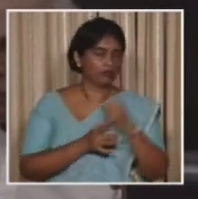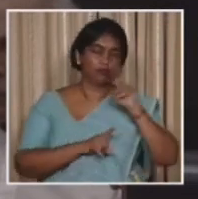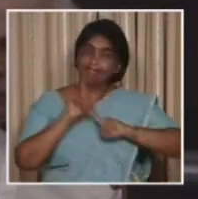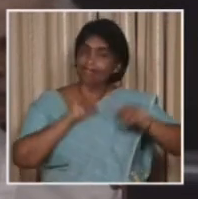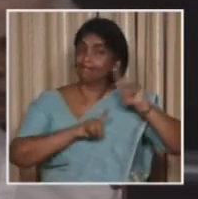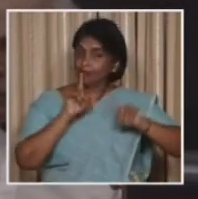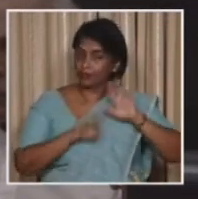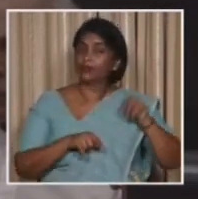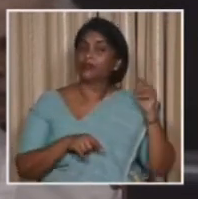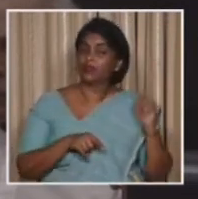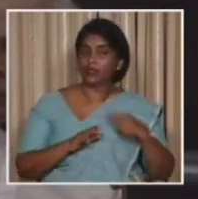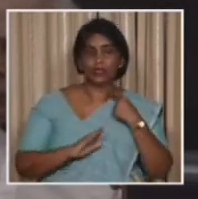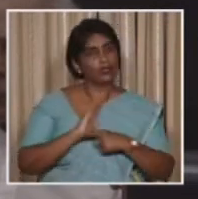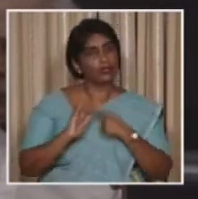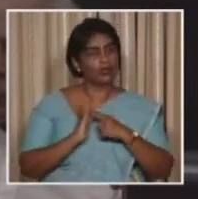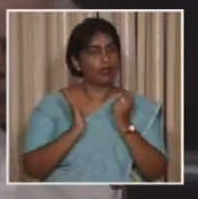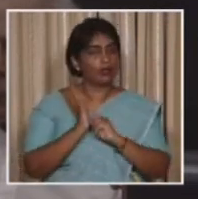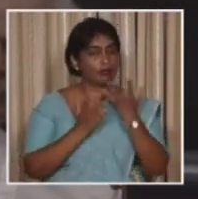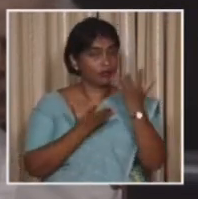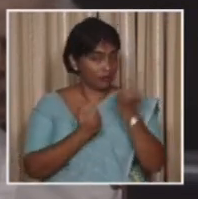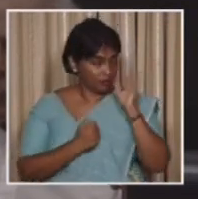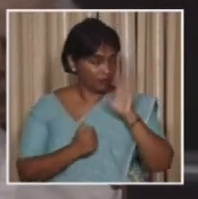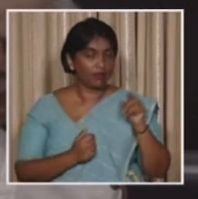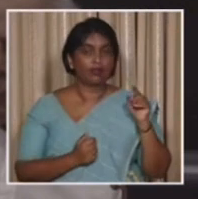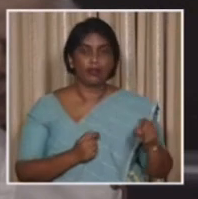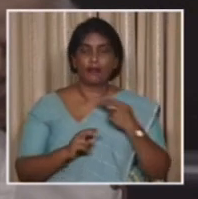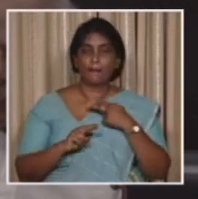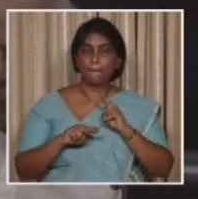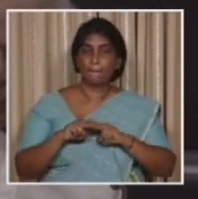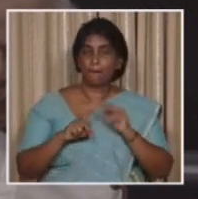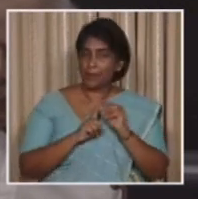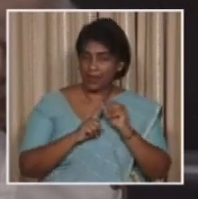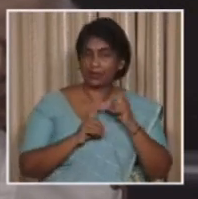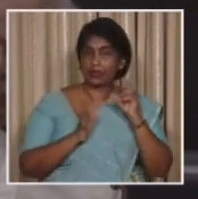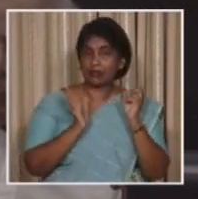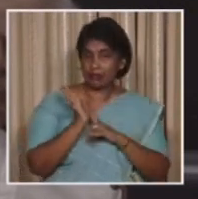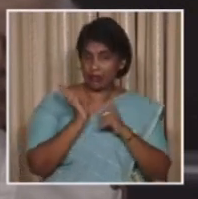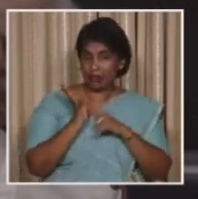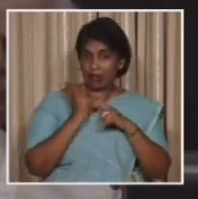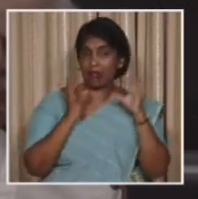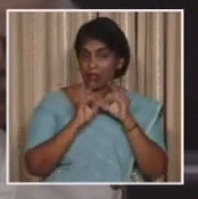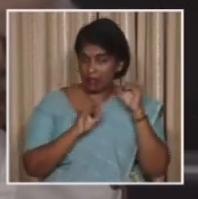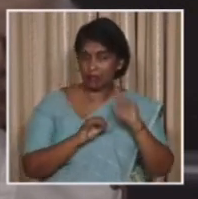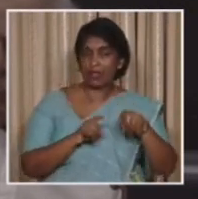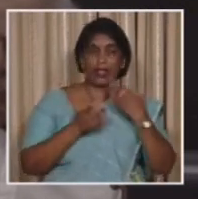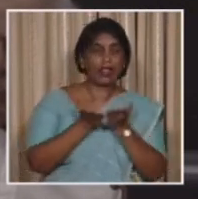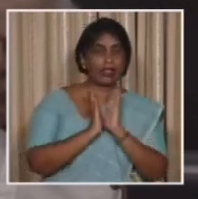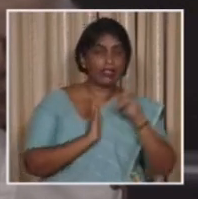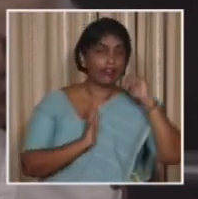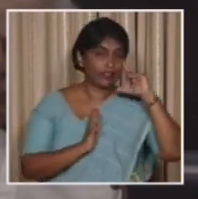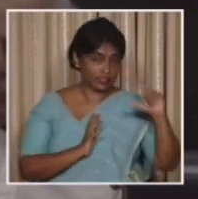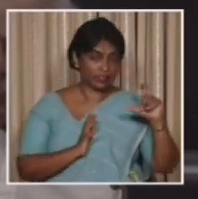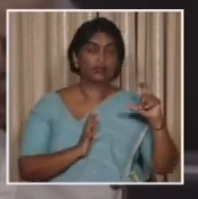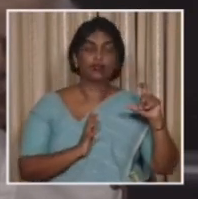සාකච්ඡාවක්. ඒ අනුව ශ්‍රී ලංකාවට ණය ලබා දී ඇති පැරිස් සමාජය හා පැරිස් සමාජයට අයත් නොවන ඉන්දියාව චීනය